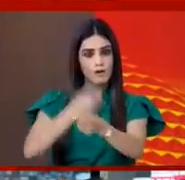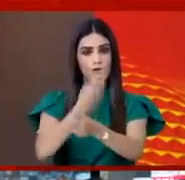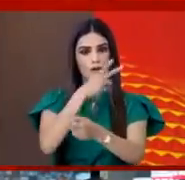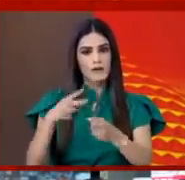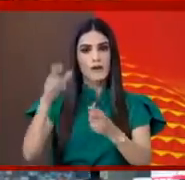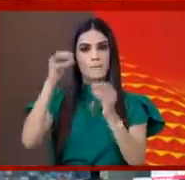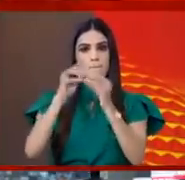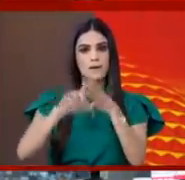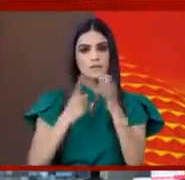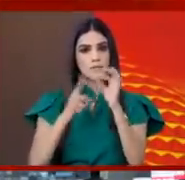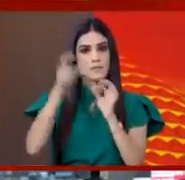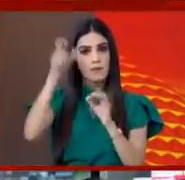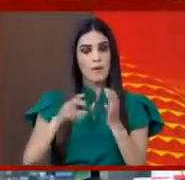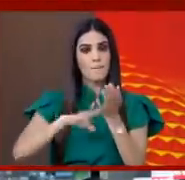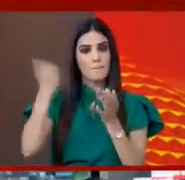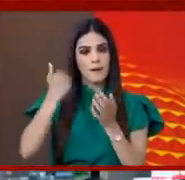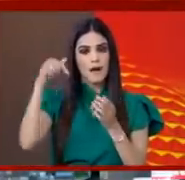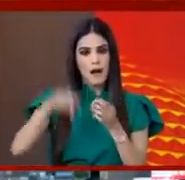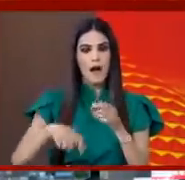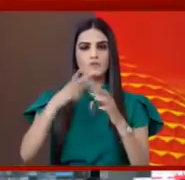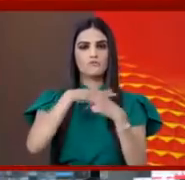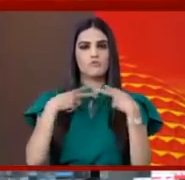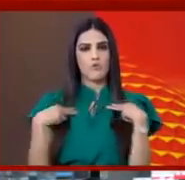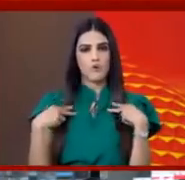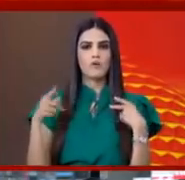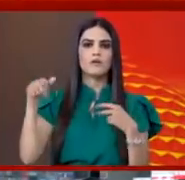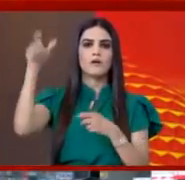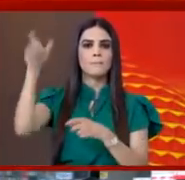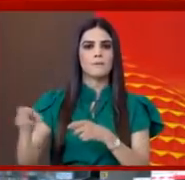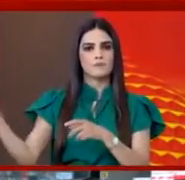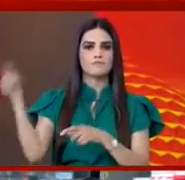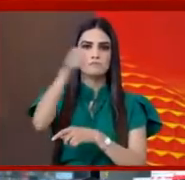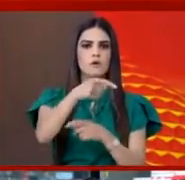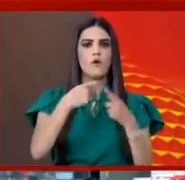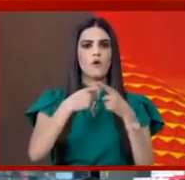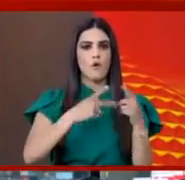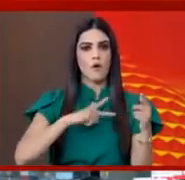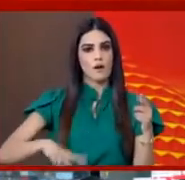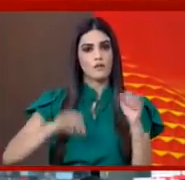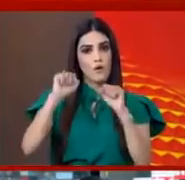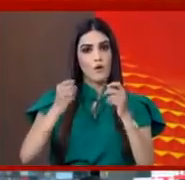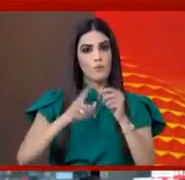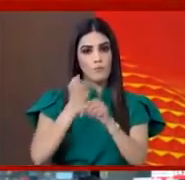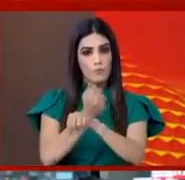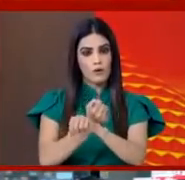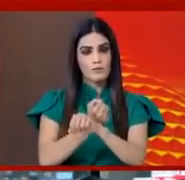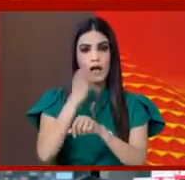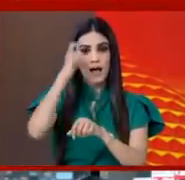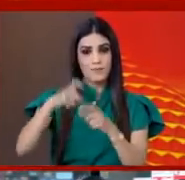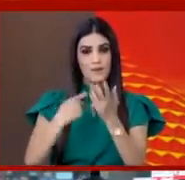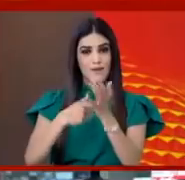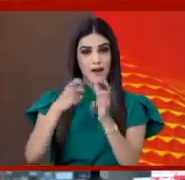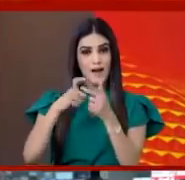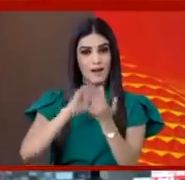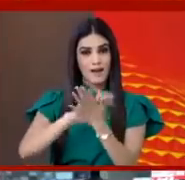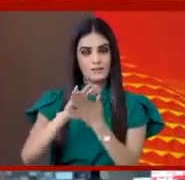नेता राकेश सिंह को आज अलीपुर कोर्ट में पेश करेगी कोलकाता पुलिस। राकेश सिंह को कल बर्धमान जिले से